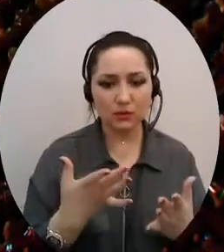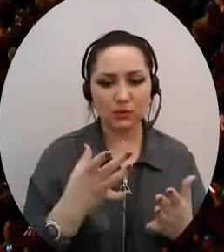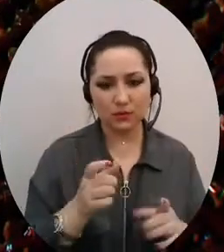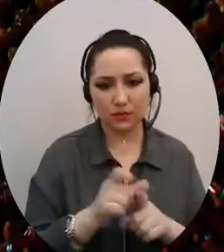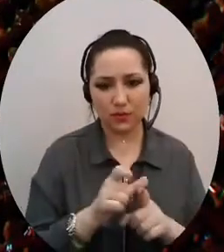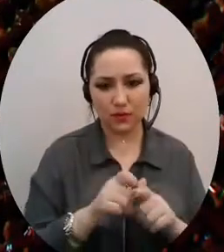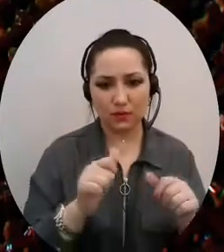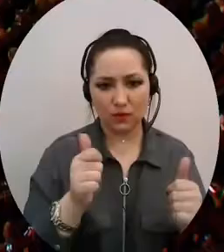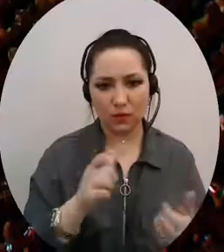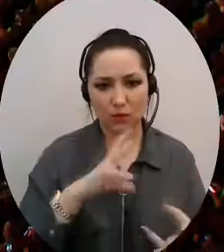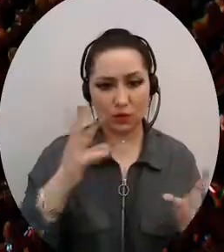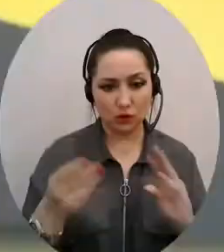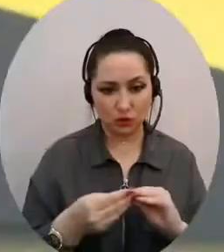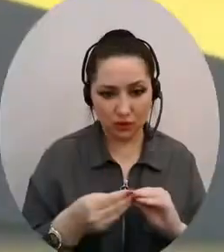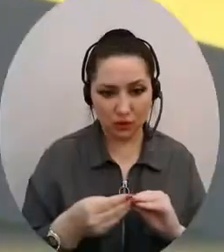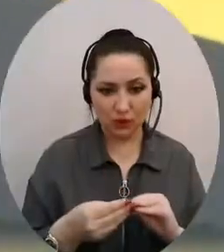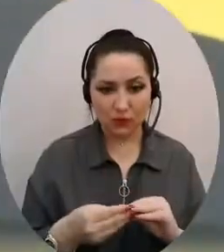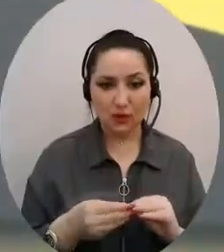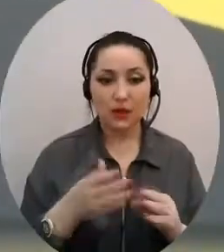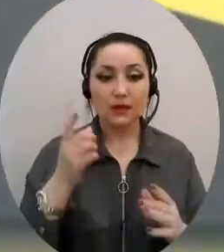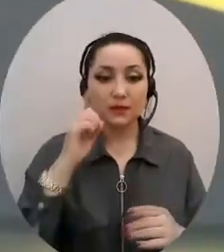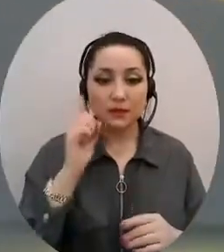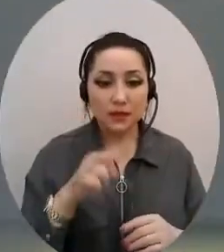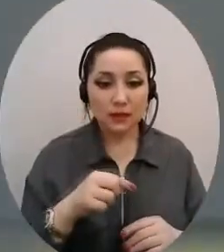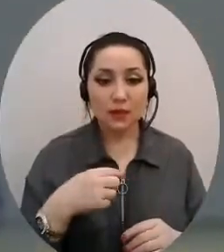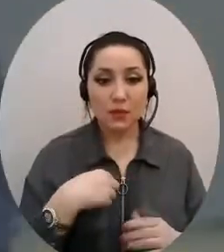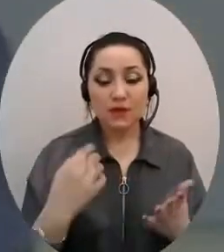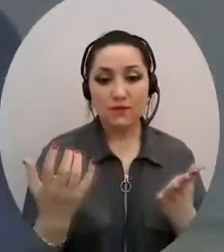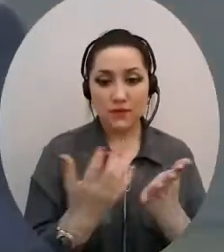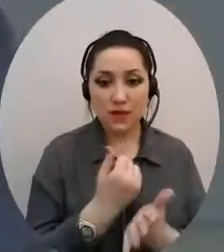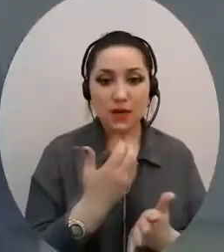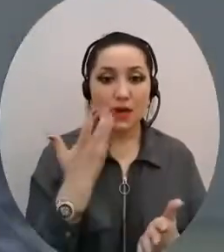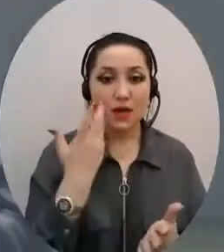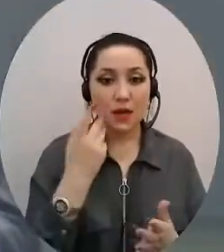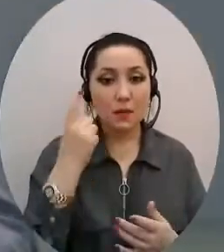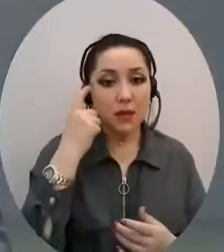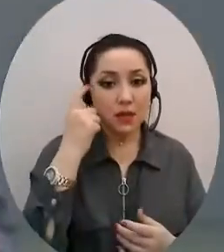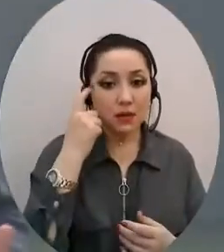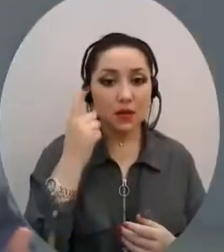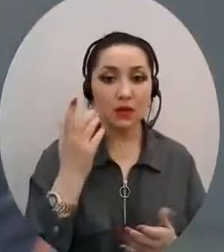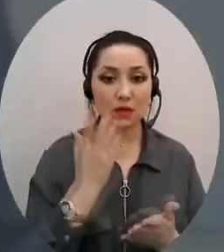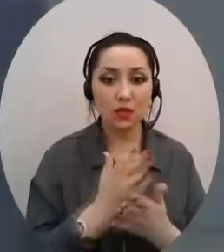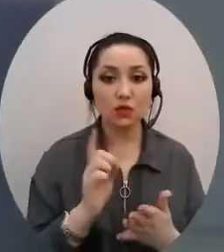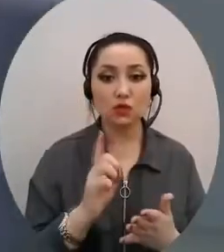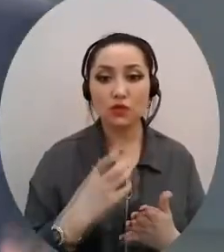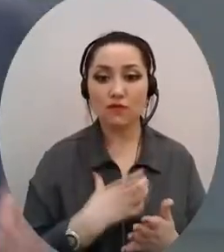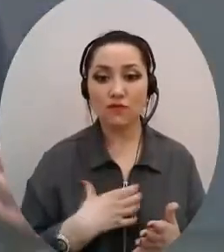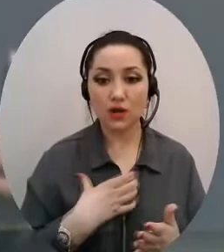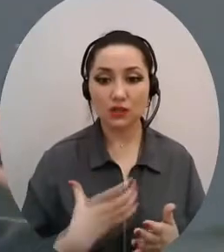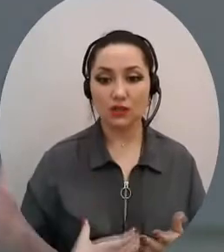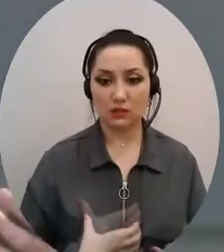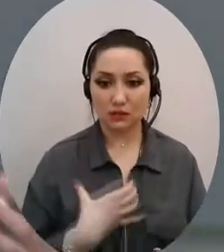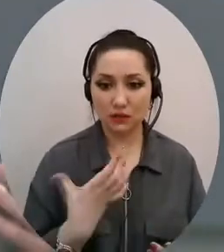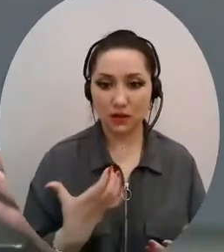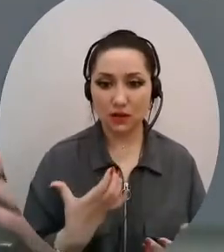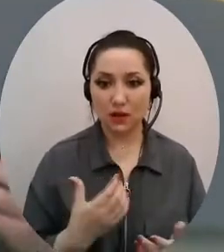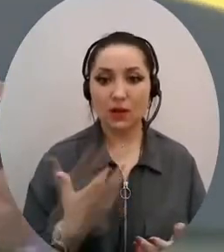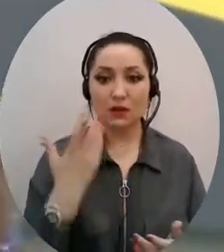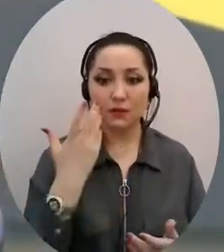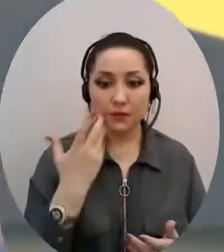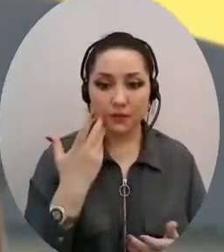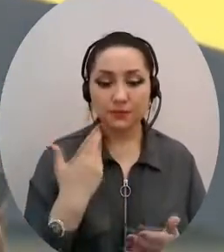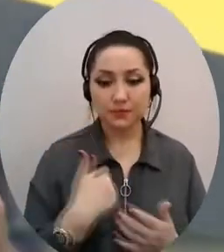результата. И знаете, вот мы выигрываем, когда понимаем, что есть что-то важнее страха. Когда мы,